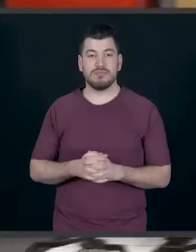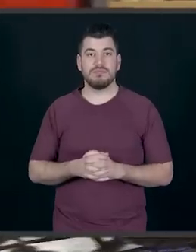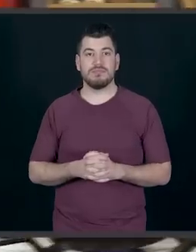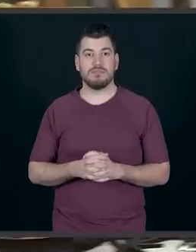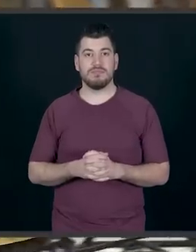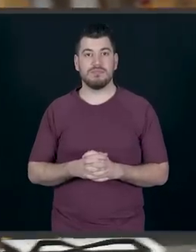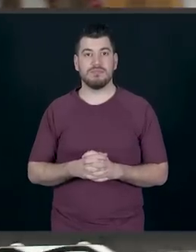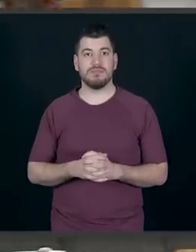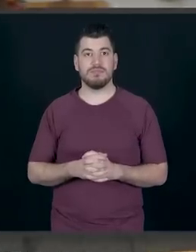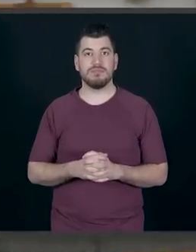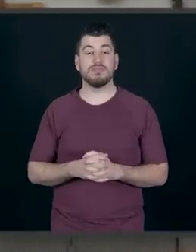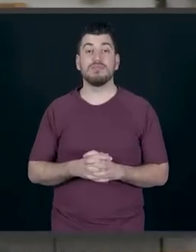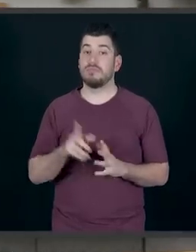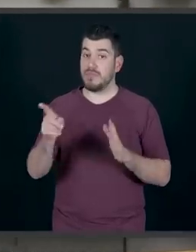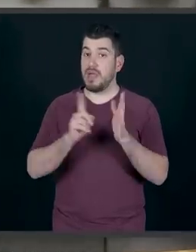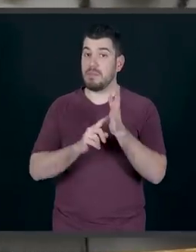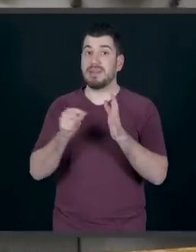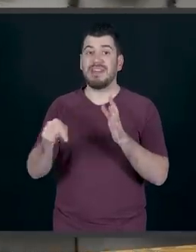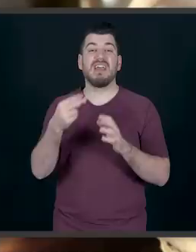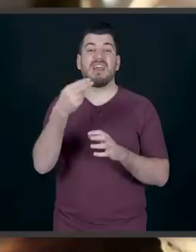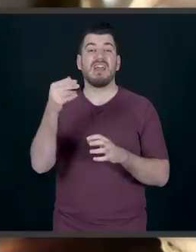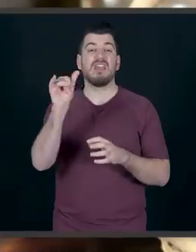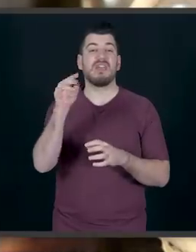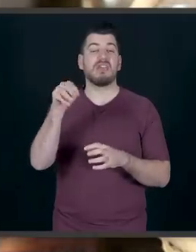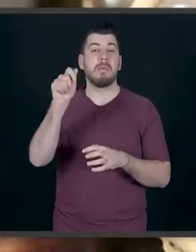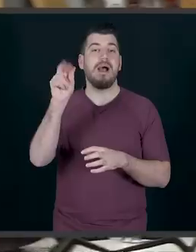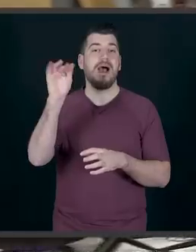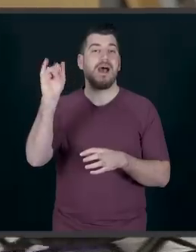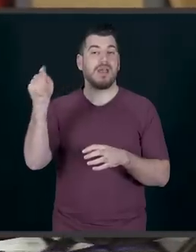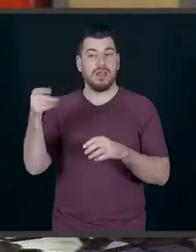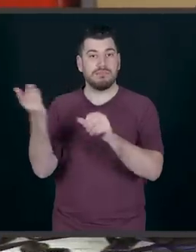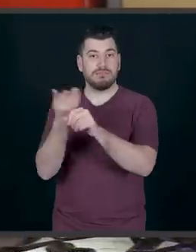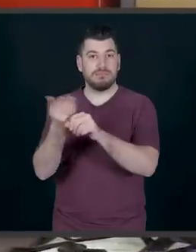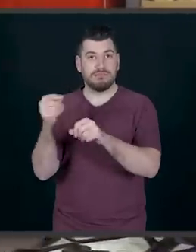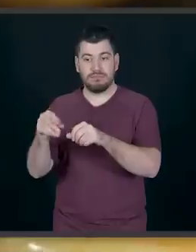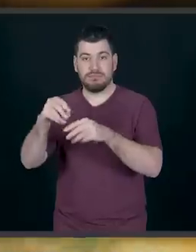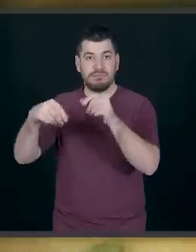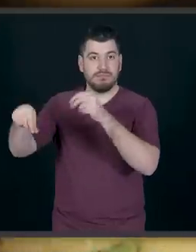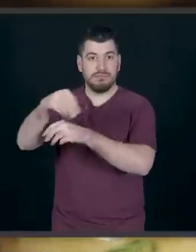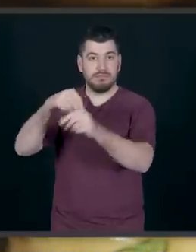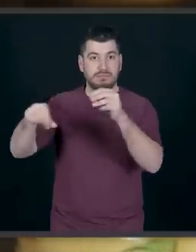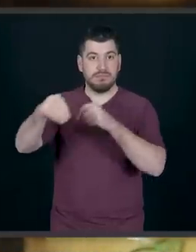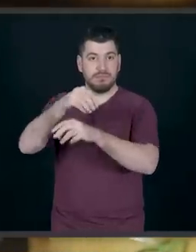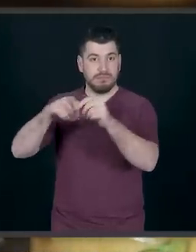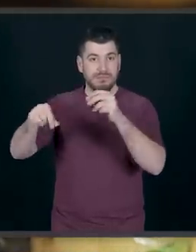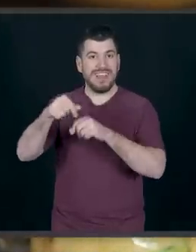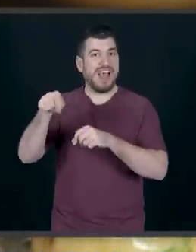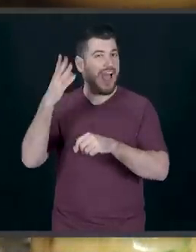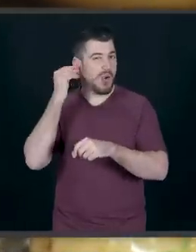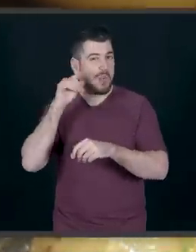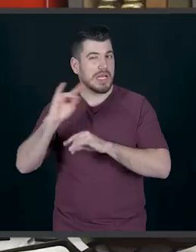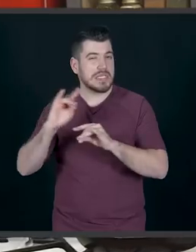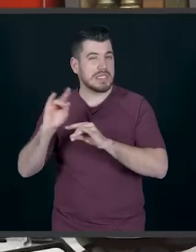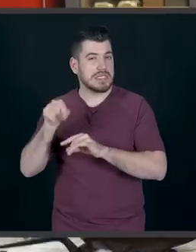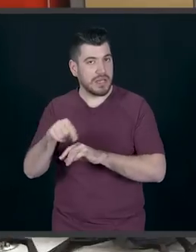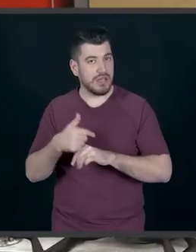Τέλεια. Κόβω μπόλικο, μπόλικο θυμάρι. Το ρίχνω μέσα. Να τσιρτσιρίζει. Και θυμάστε